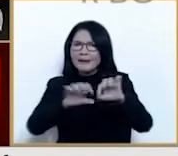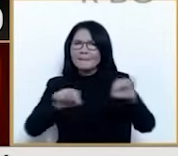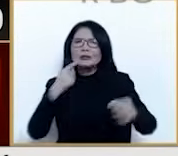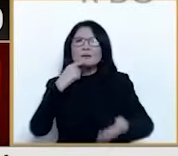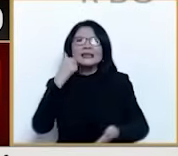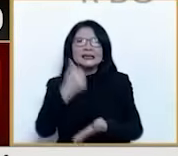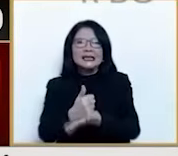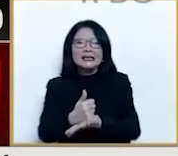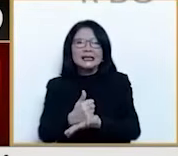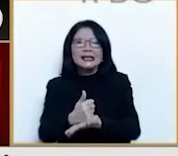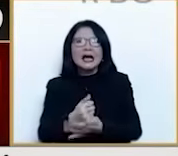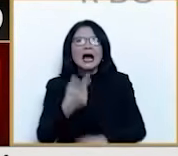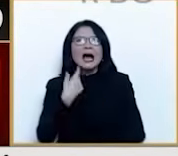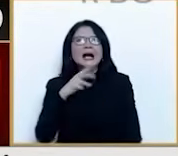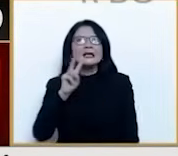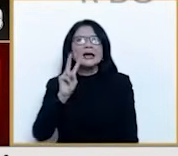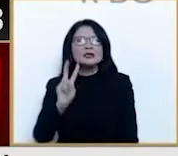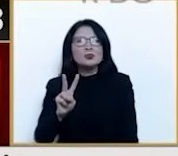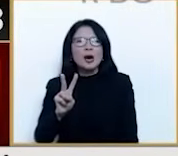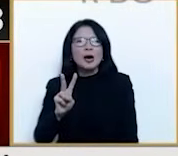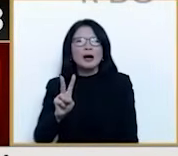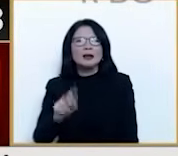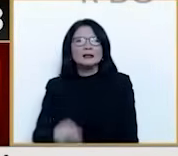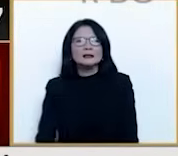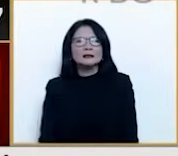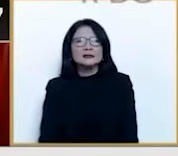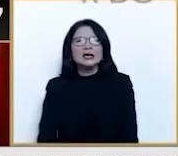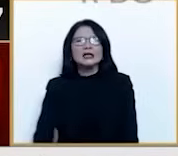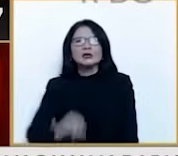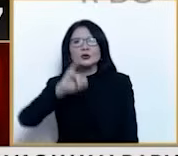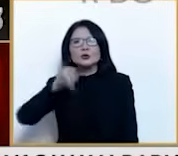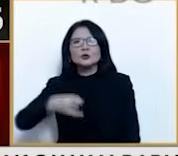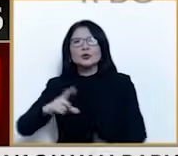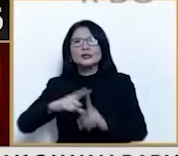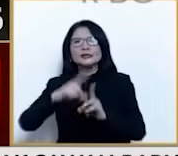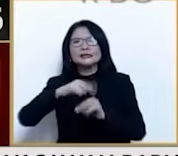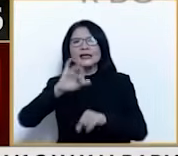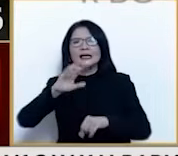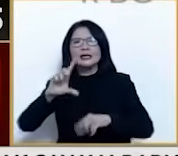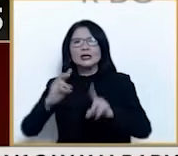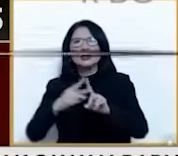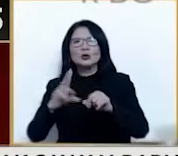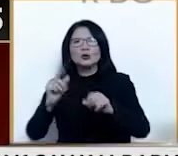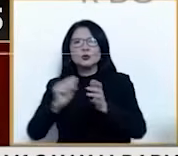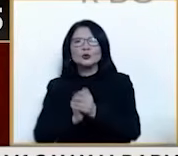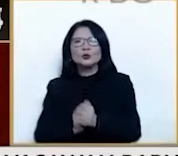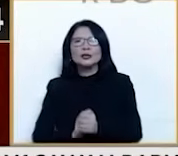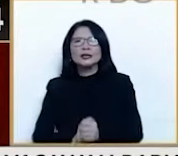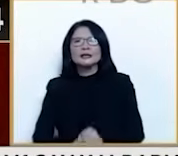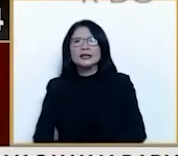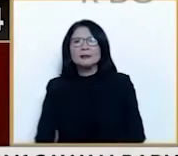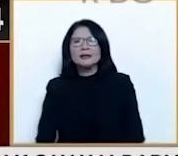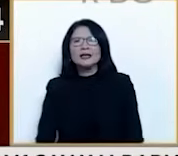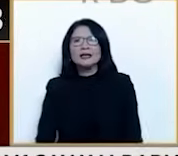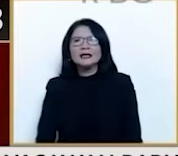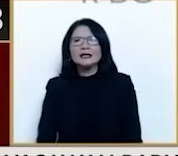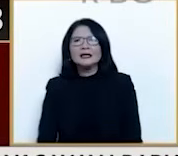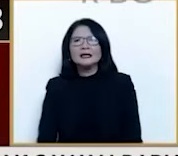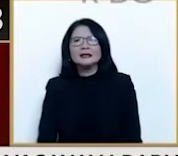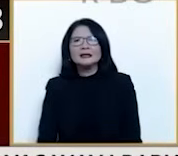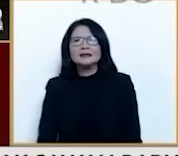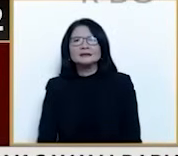sangat penting. Ada 2 spam yang menjadi andalan, yaitu Jatiluhur dan Krayan. Kalau itu bisa dilakukan, saya meyakini